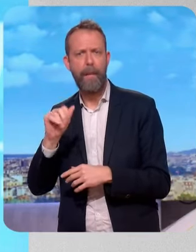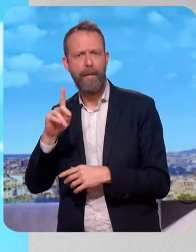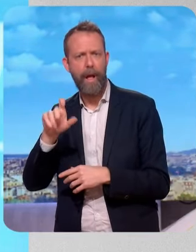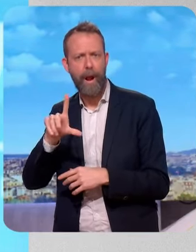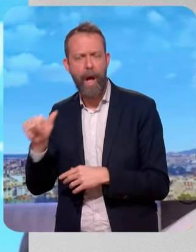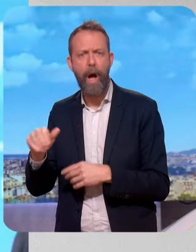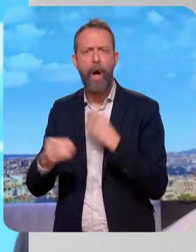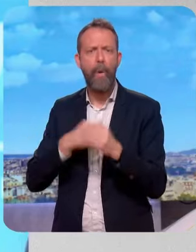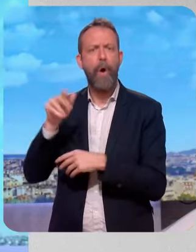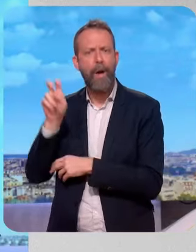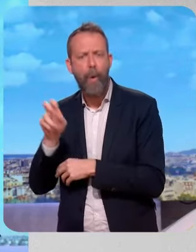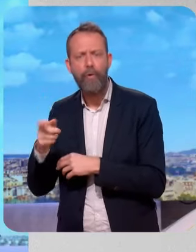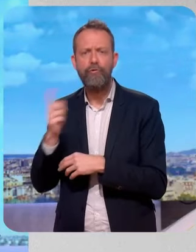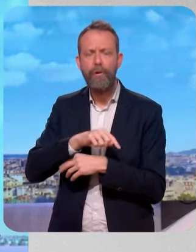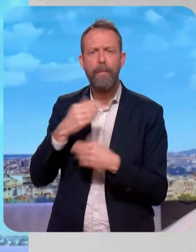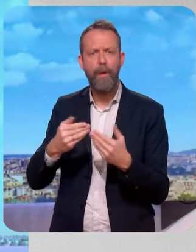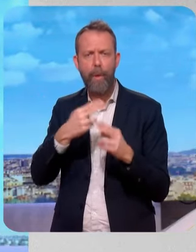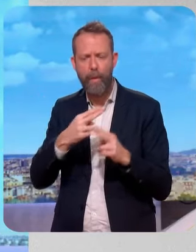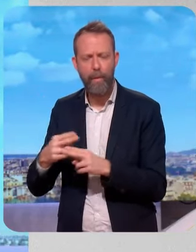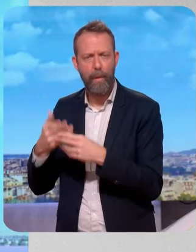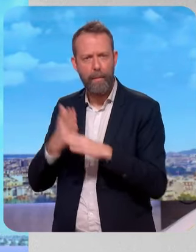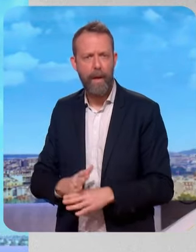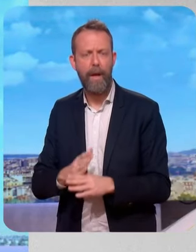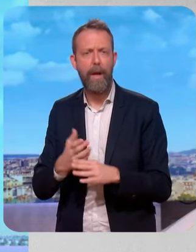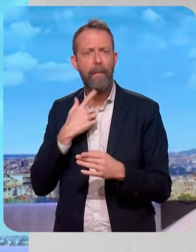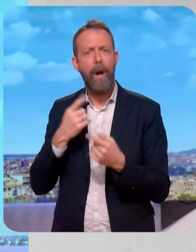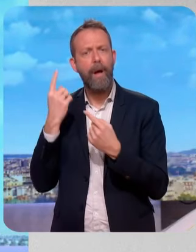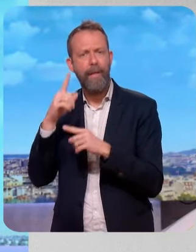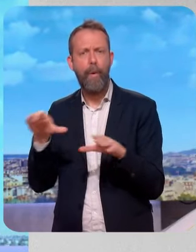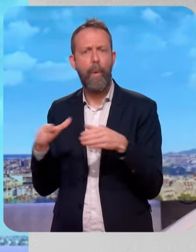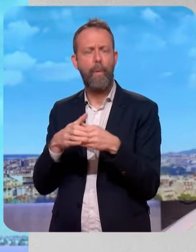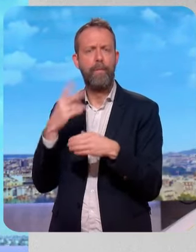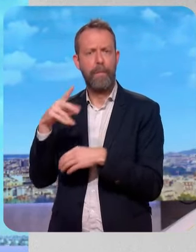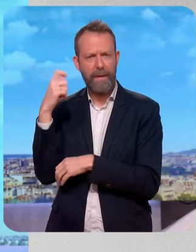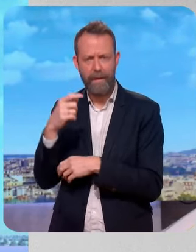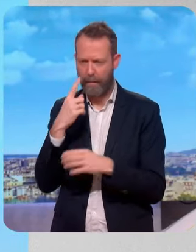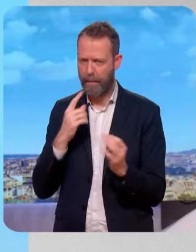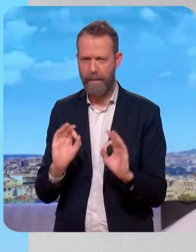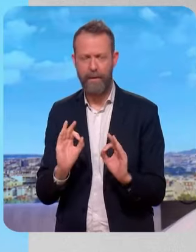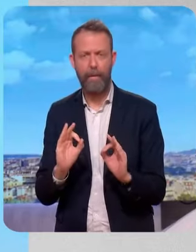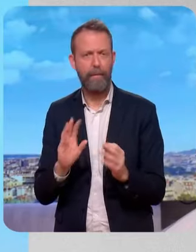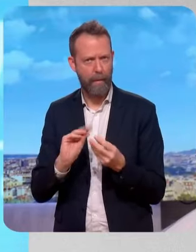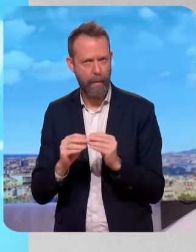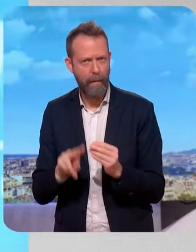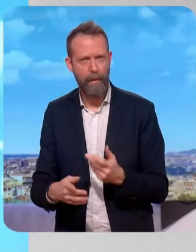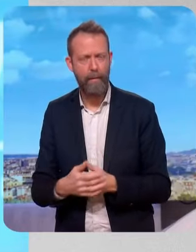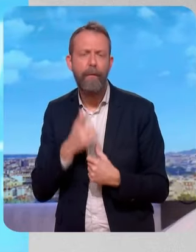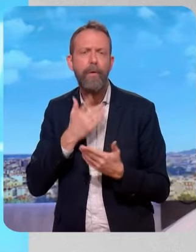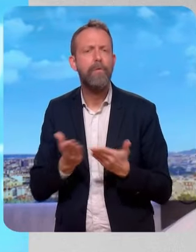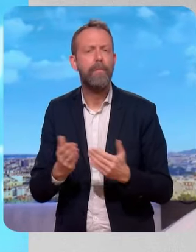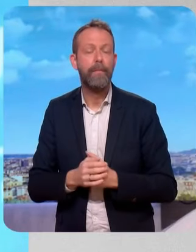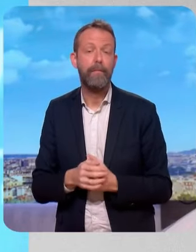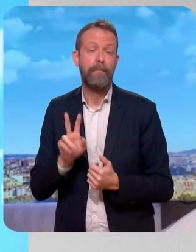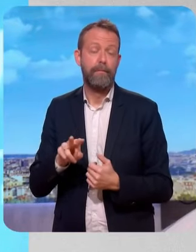chez les écologistes, Raphaël Glucksmann désormais, et pour défendre le camp du président, personne. Est-ce que ce n'est pas un problème? Soyons francs. Alors, c'est vrai